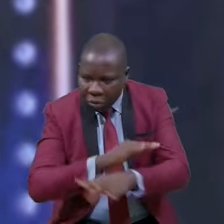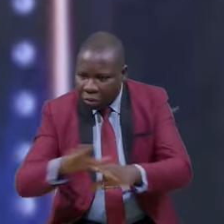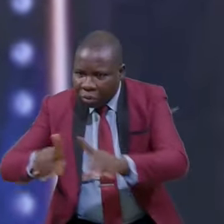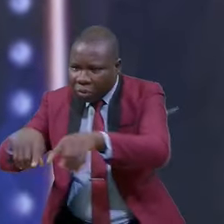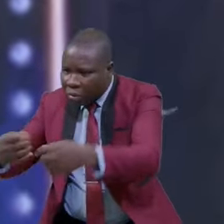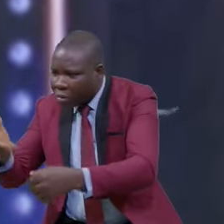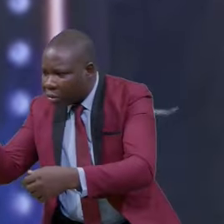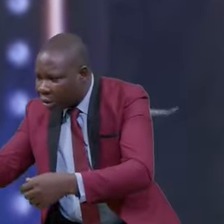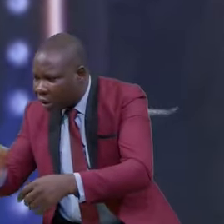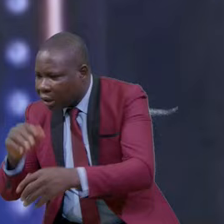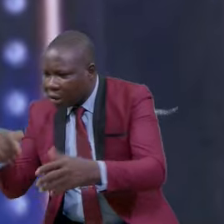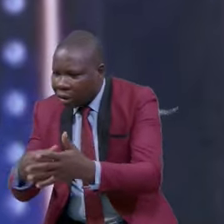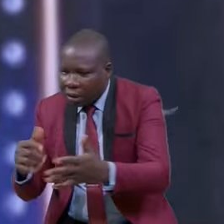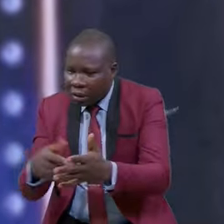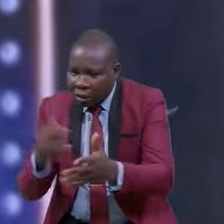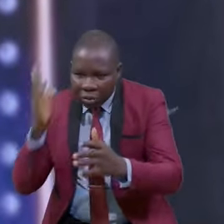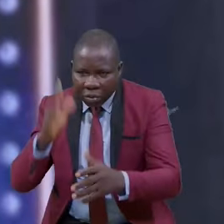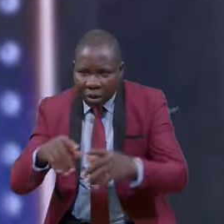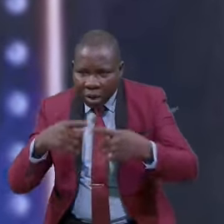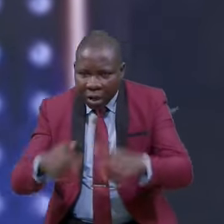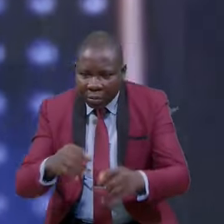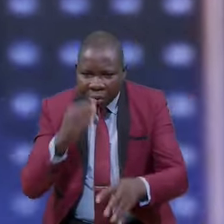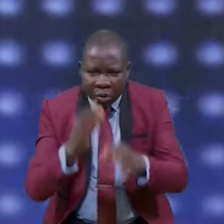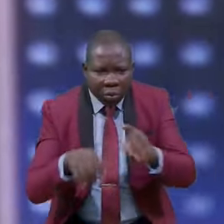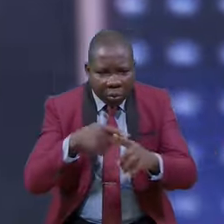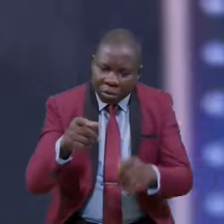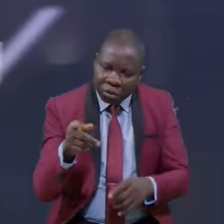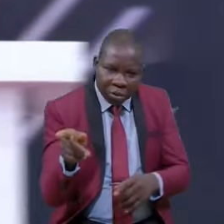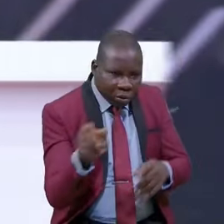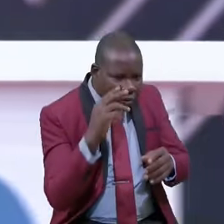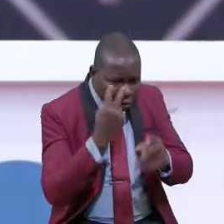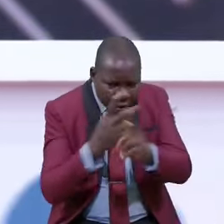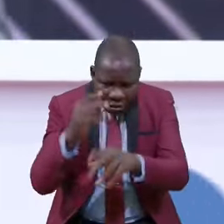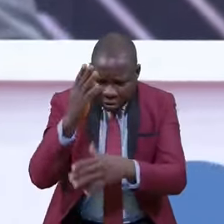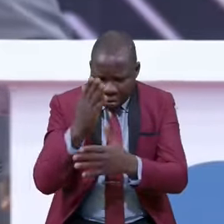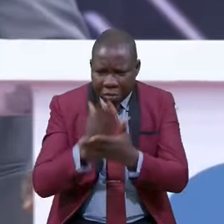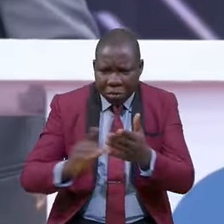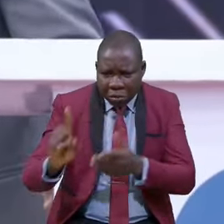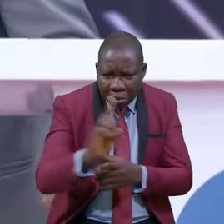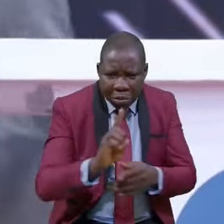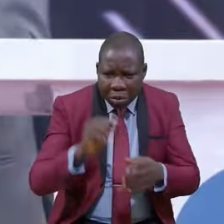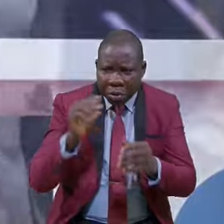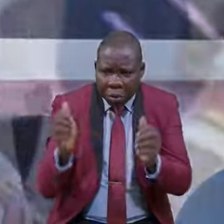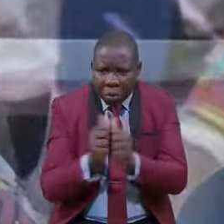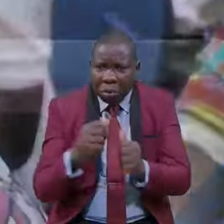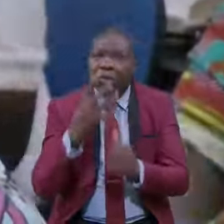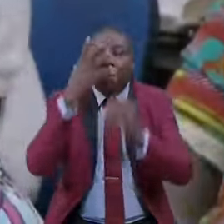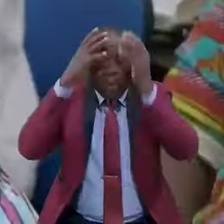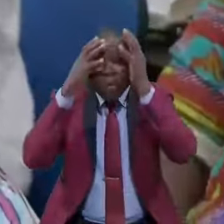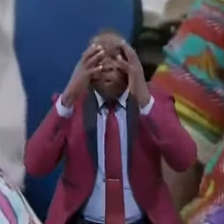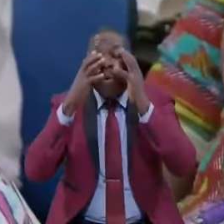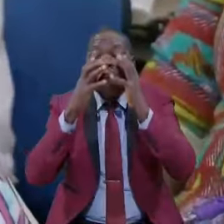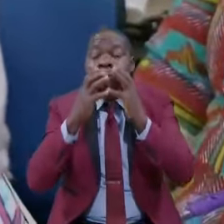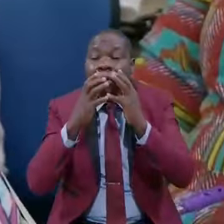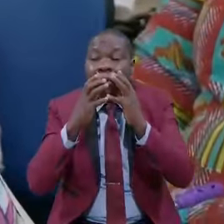quelqu'un qui a des barbes, tu ne dois pas avoir des barbes. C'est une personne dangereuse. Si tu vois ceci et cela, ça c'est très très dangereux. Si